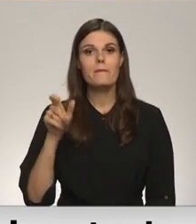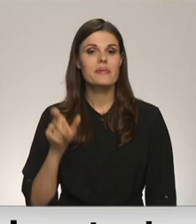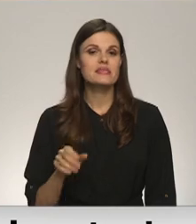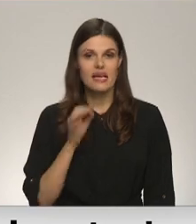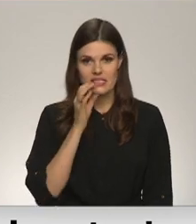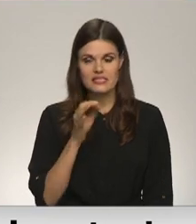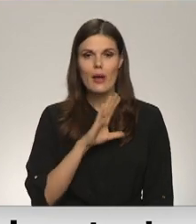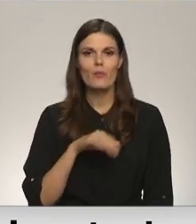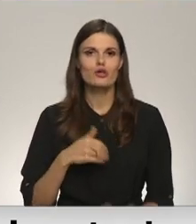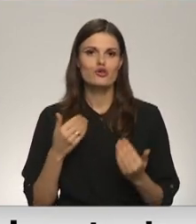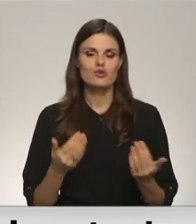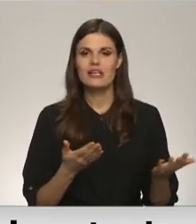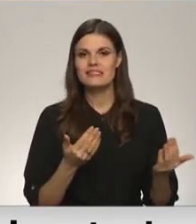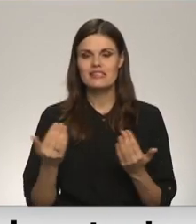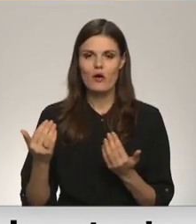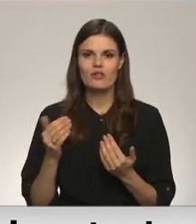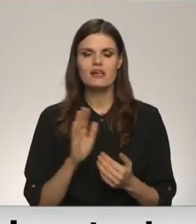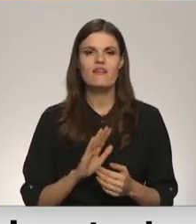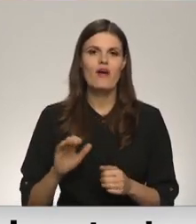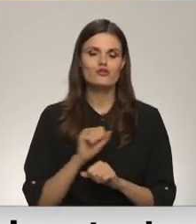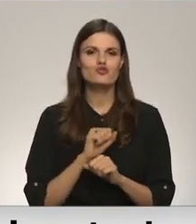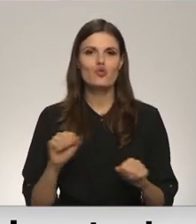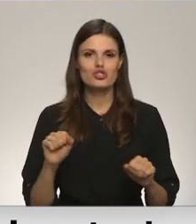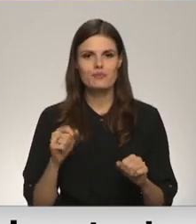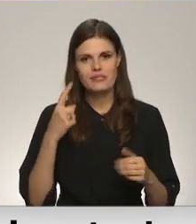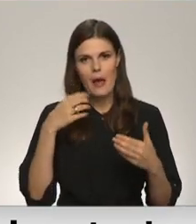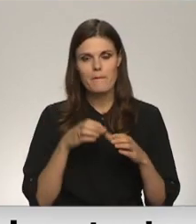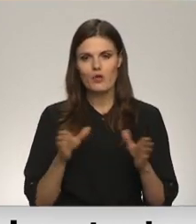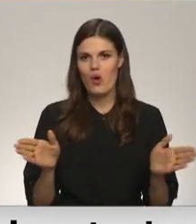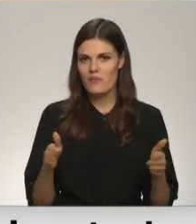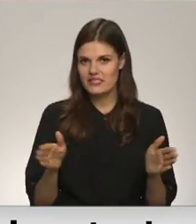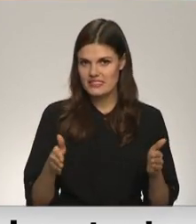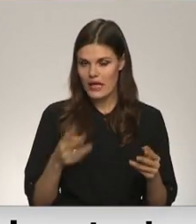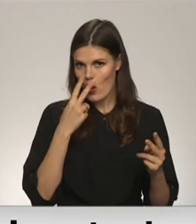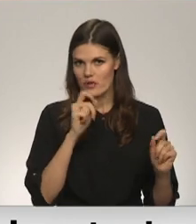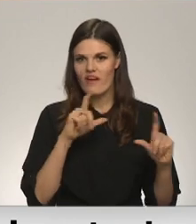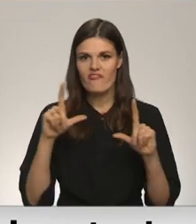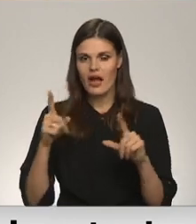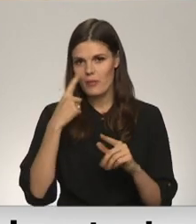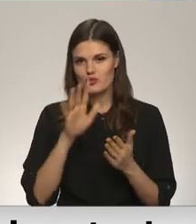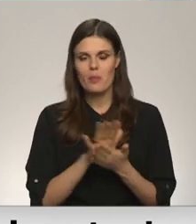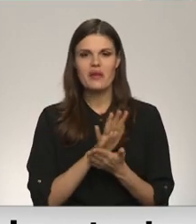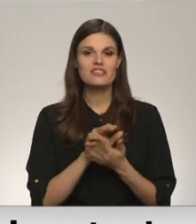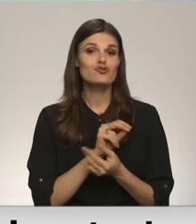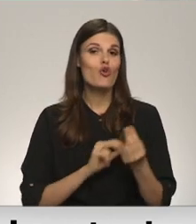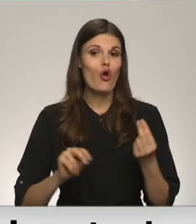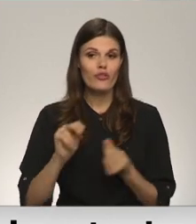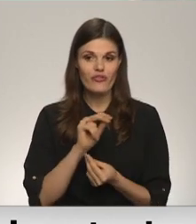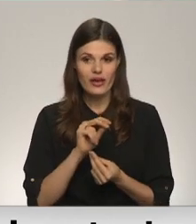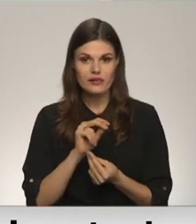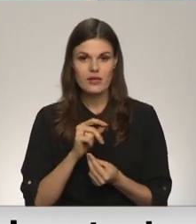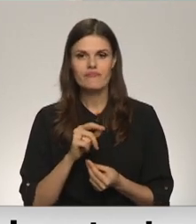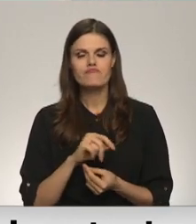izteicās pēc šodien sasauktās Nacionālās drošības padomes sēdes un lūk fragments no preses konferences.